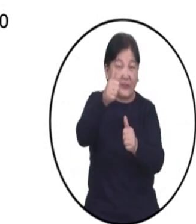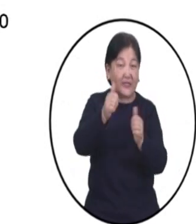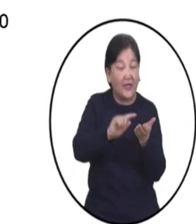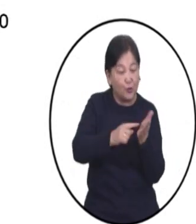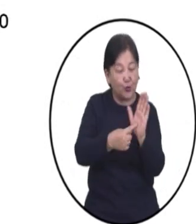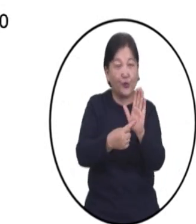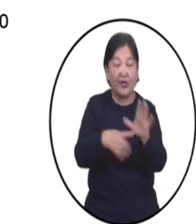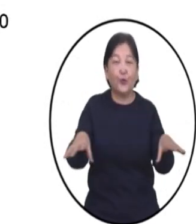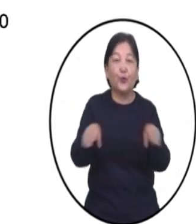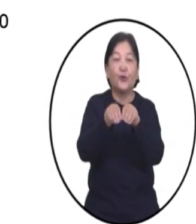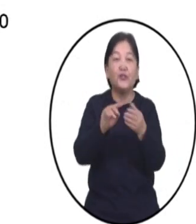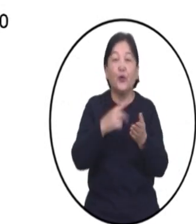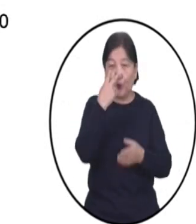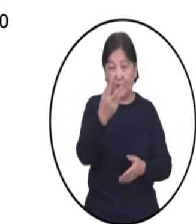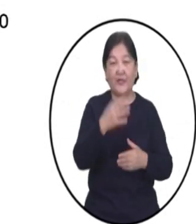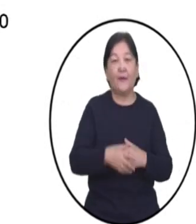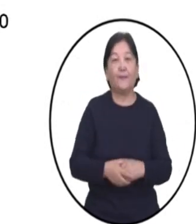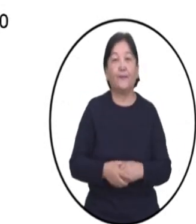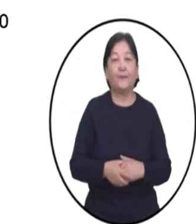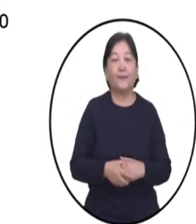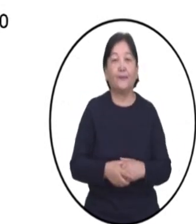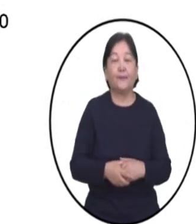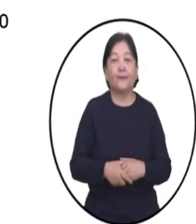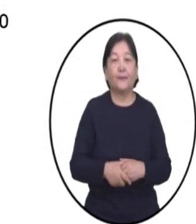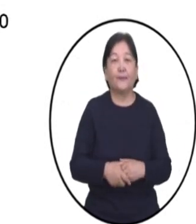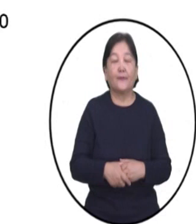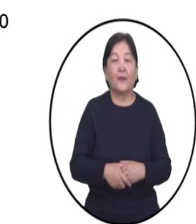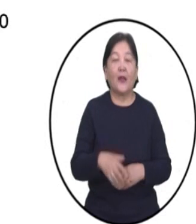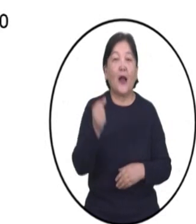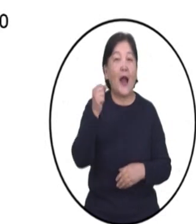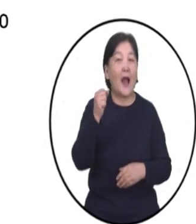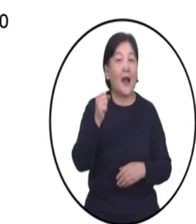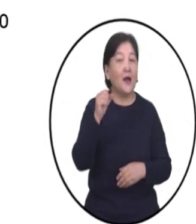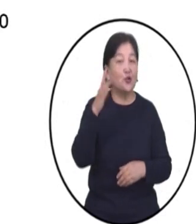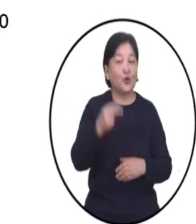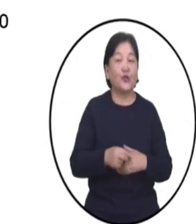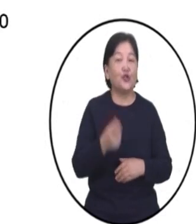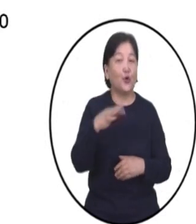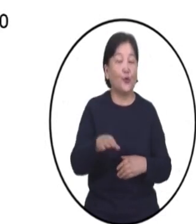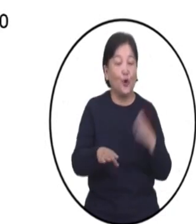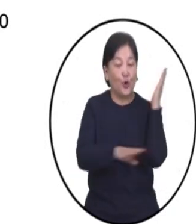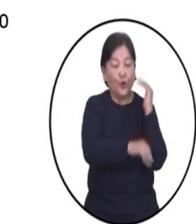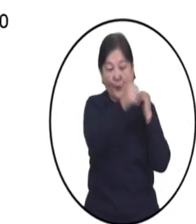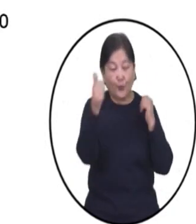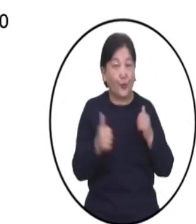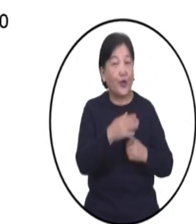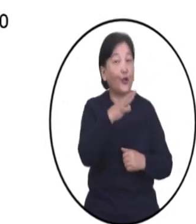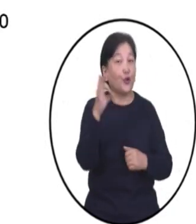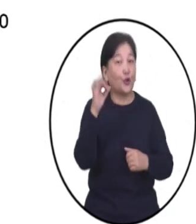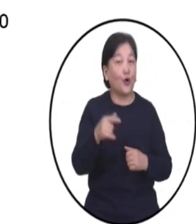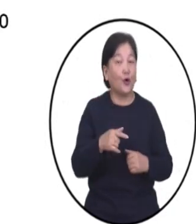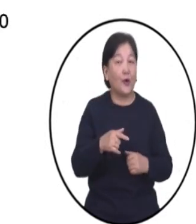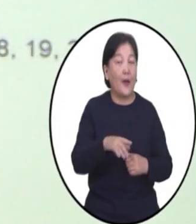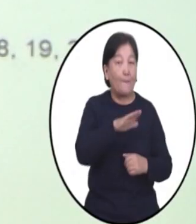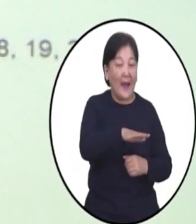дүгнж үзье. За. За, А сурагчийн өдөр бүр бодсон бодлогын тоог багаас